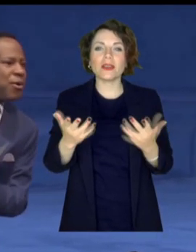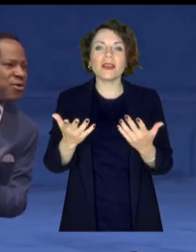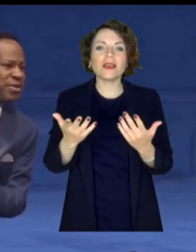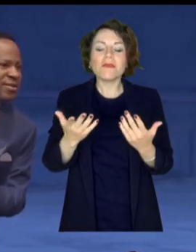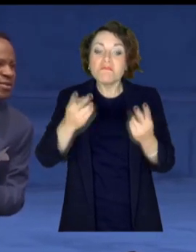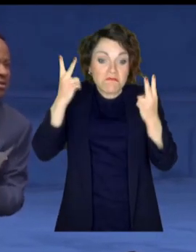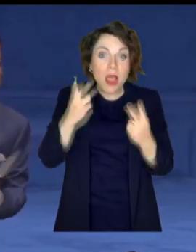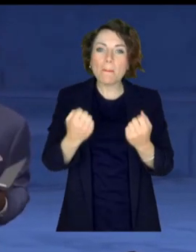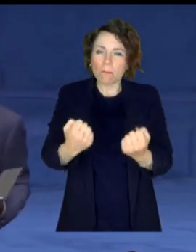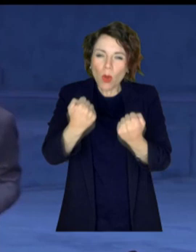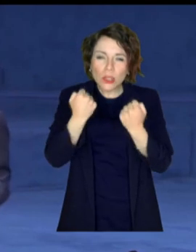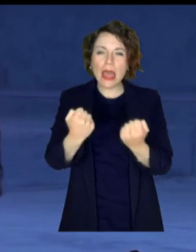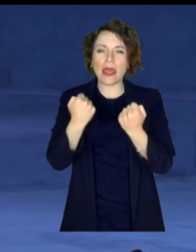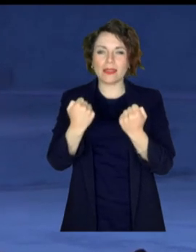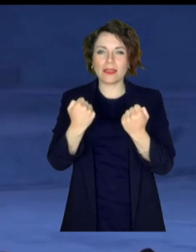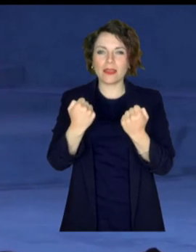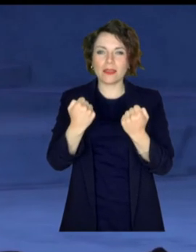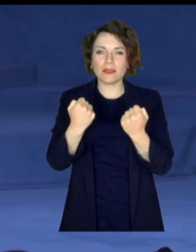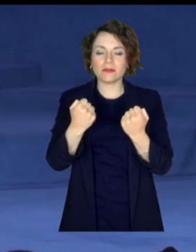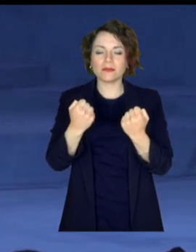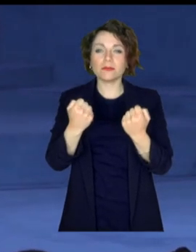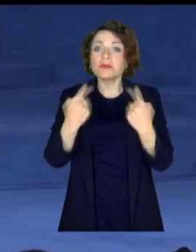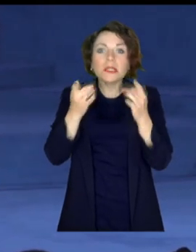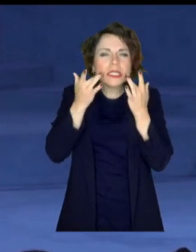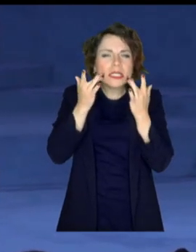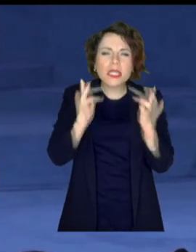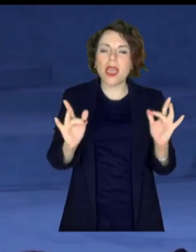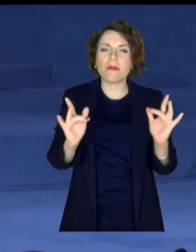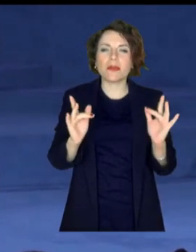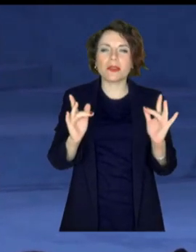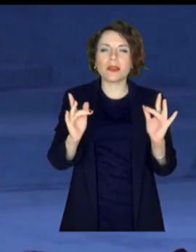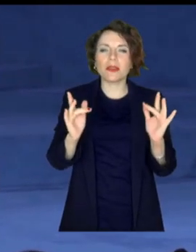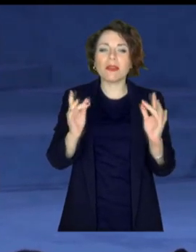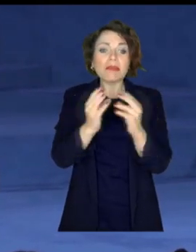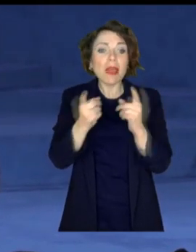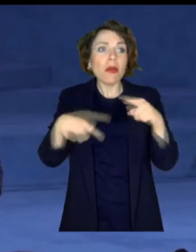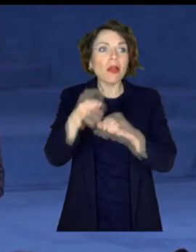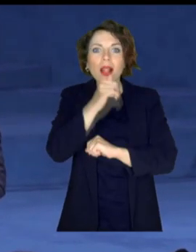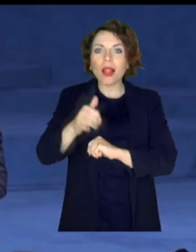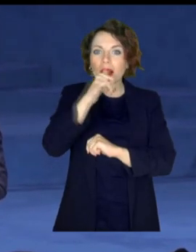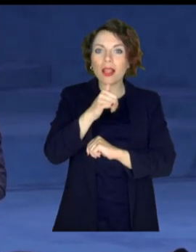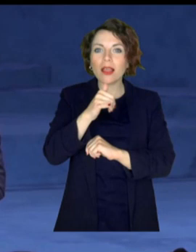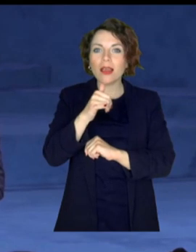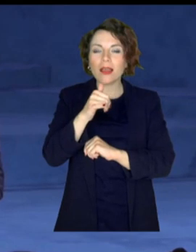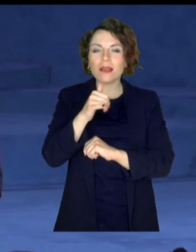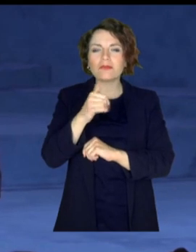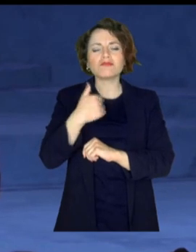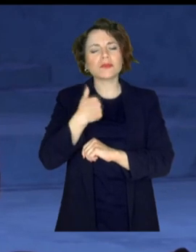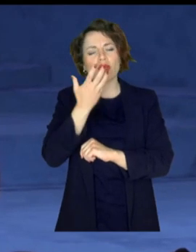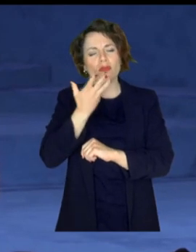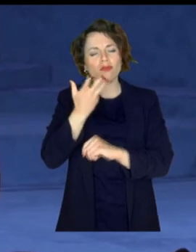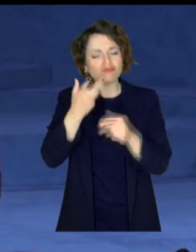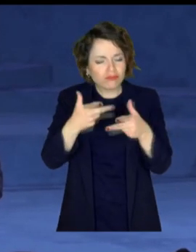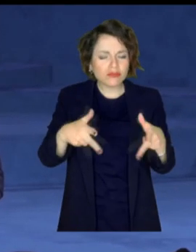quanto sia potente. È semplicissima, che nemmeno ci se ne accorge. Però voglio riportarvela alla